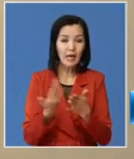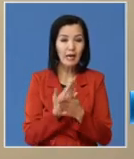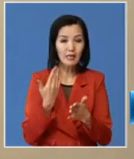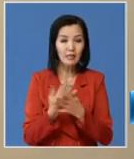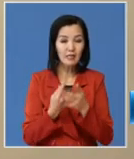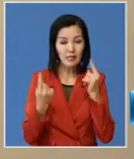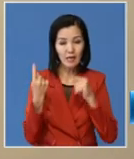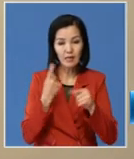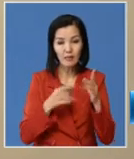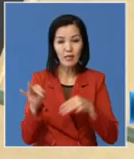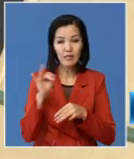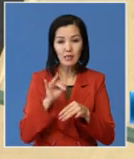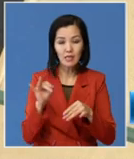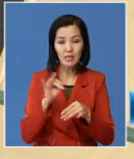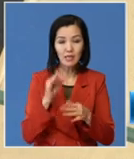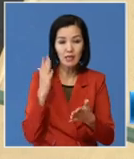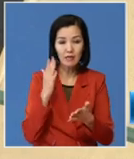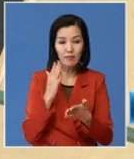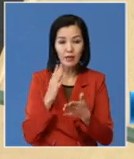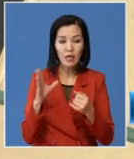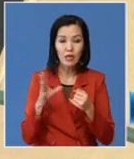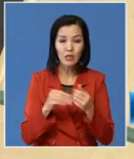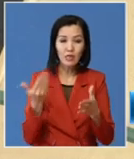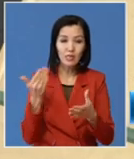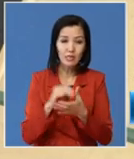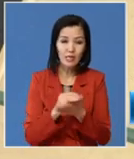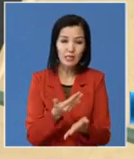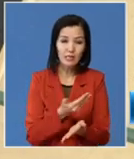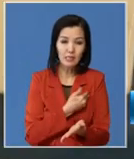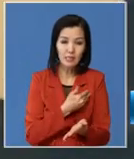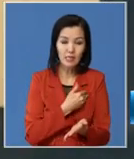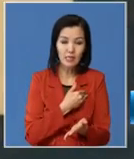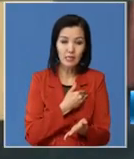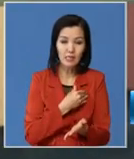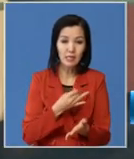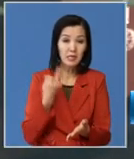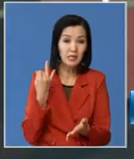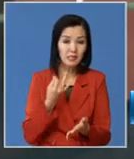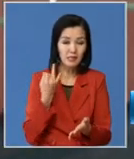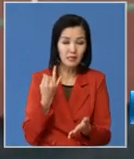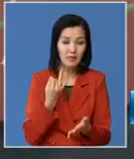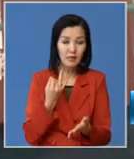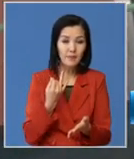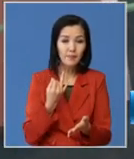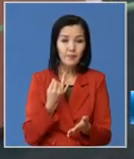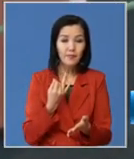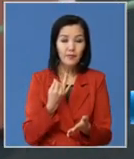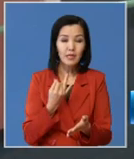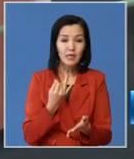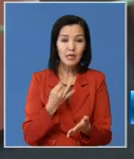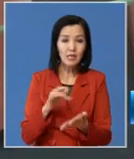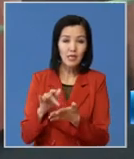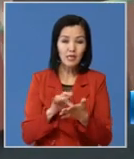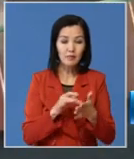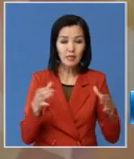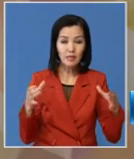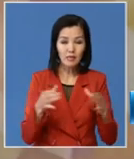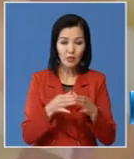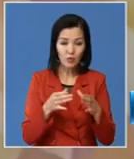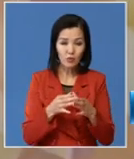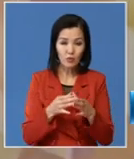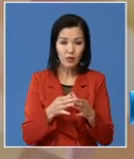Кинокартинада Омарбек батырдың нәубет жылдарындағы бастан кешкен азапты күндері суреттеледі. Қызылдармен арпалысқан ердің ерлігі, аштықтан